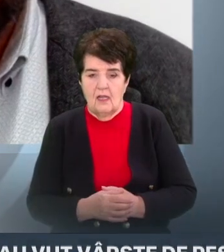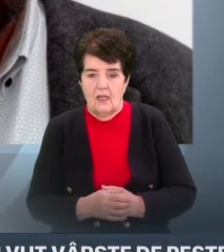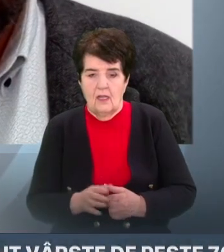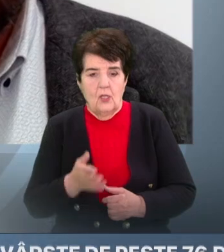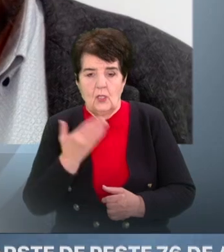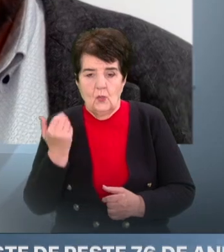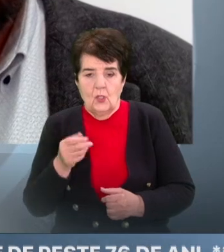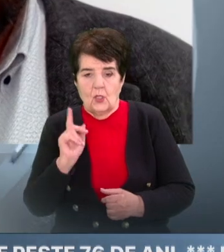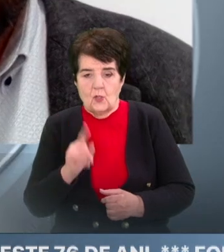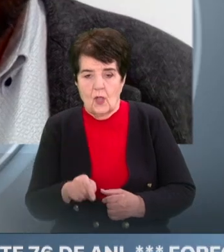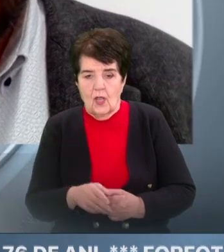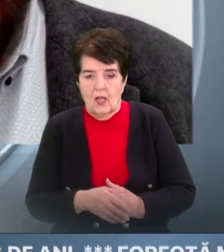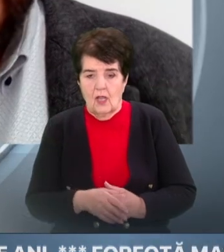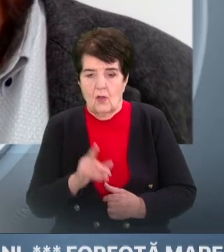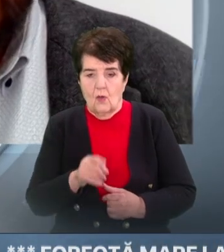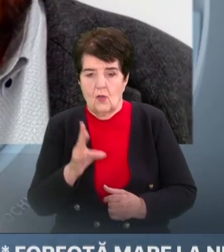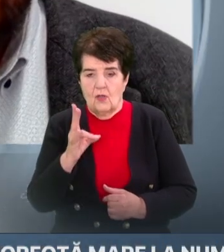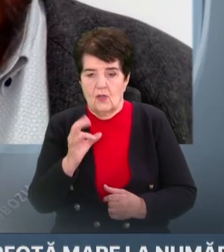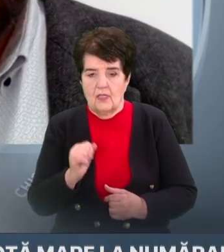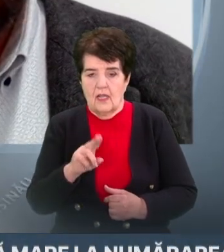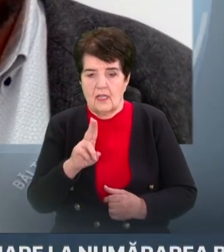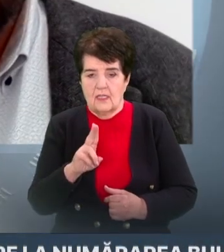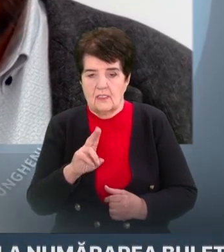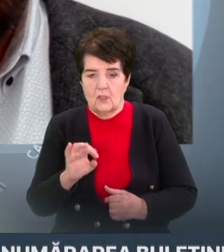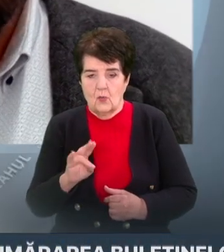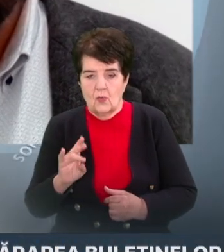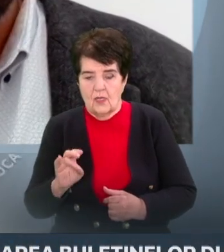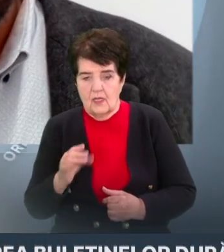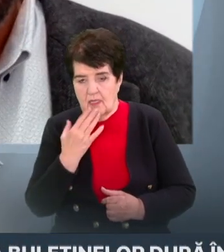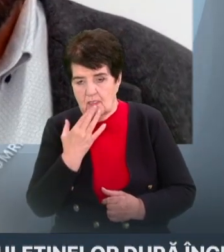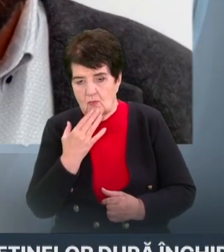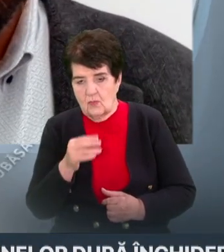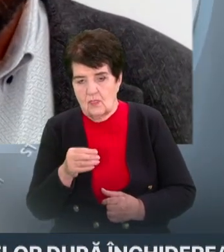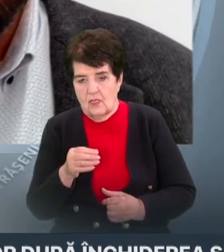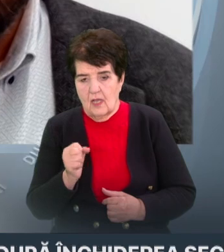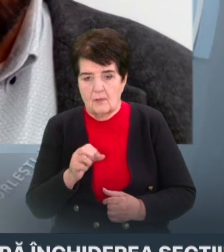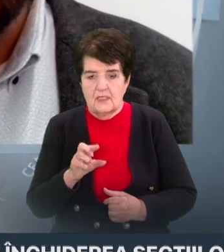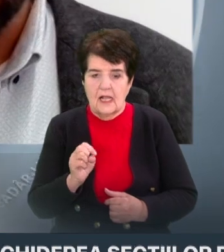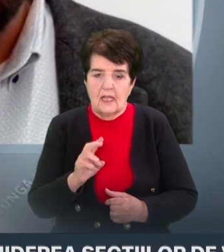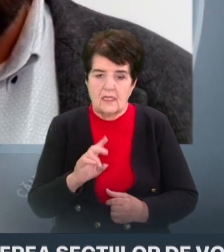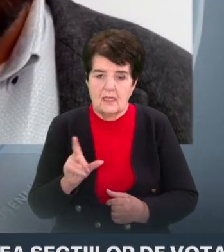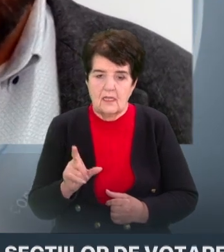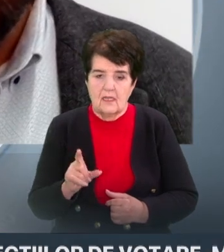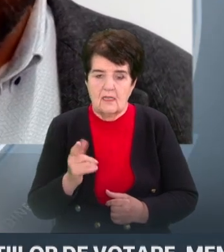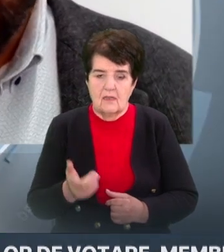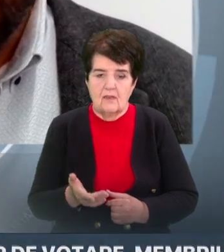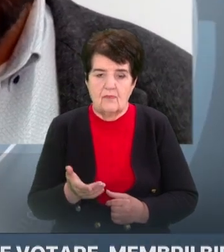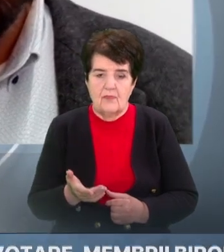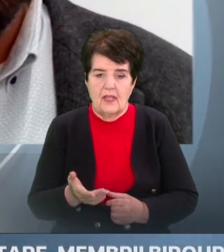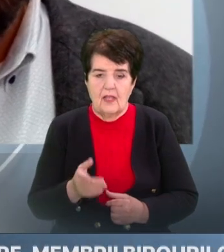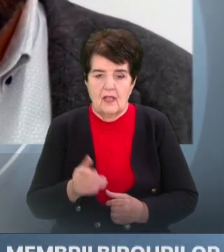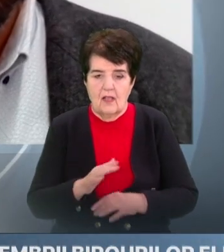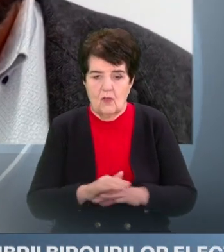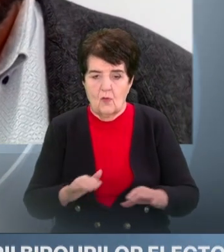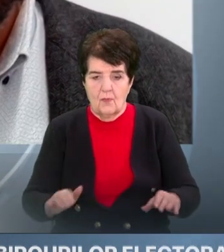Nu este doar o noțiune abstractă. Am văzut în mod clar cum secretarea a